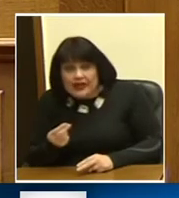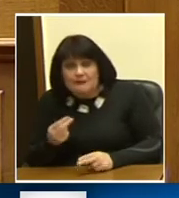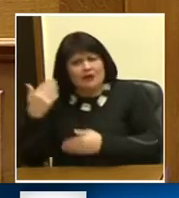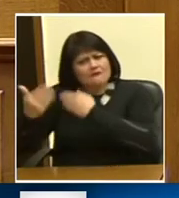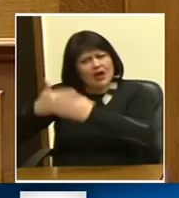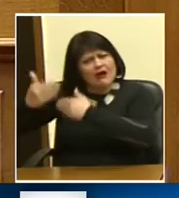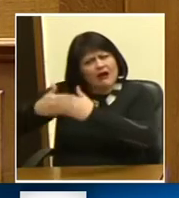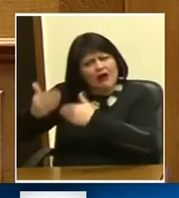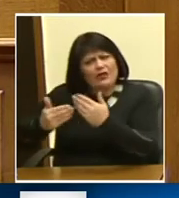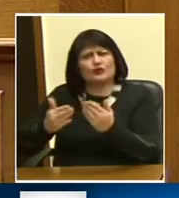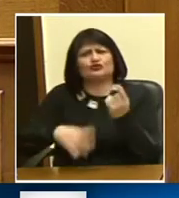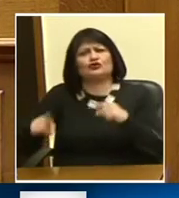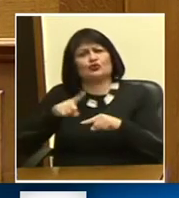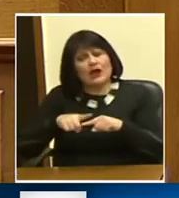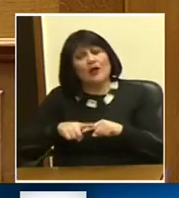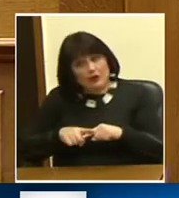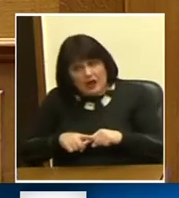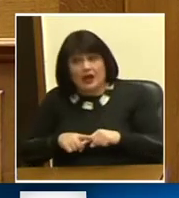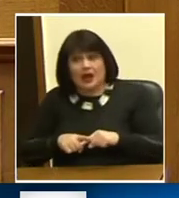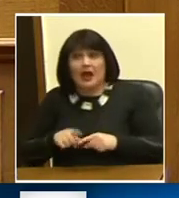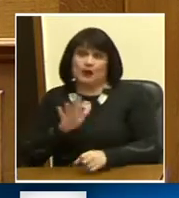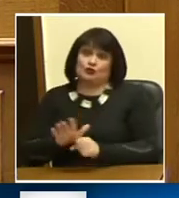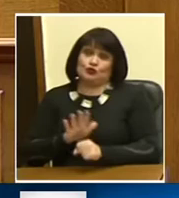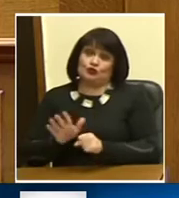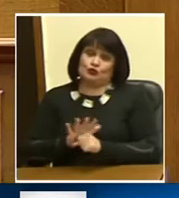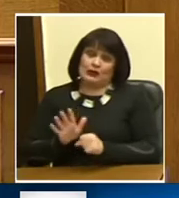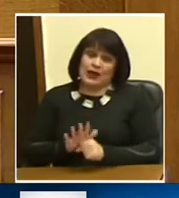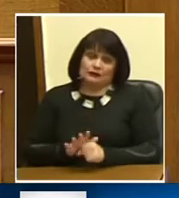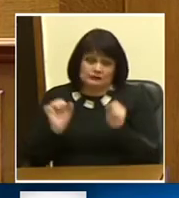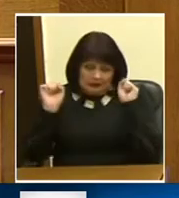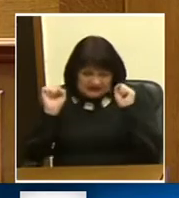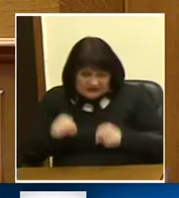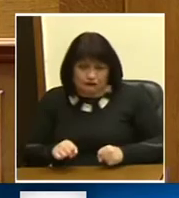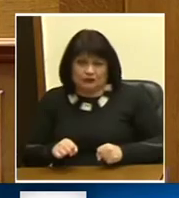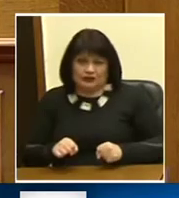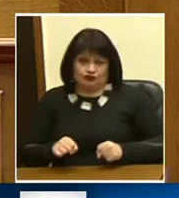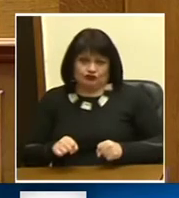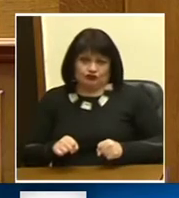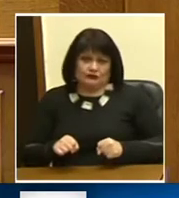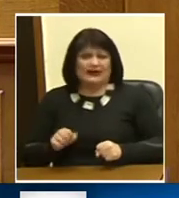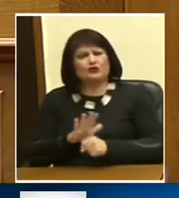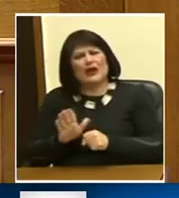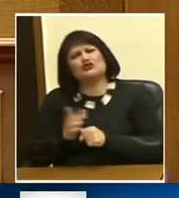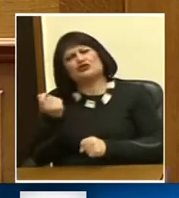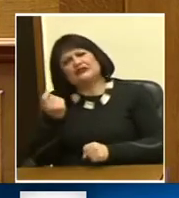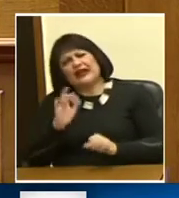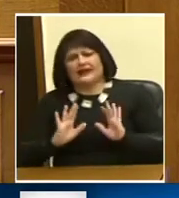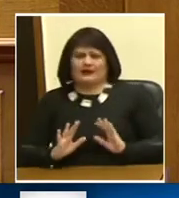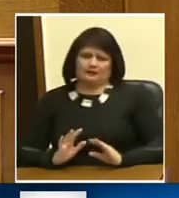του ελληνικού λαού και όλα αυτά. Αλλά τουλάχιστον ας συμφωνήσουμε στα μήνυμα. Ας πάμε στα